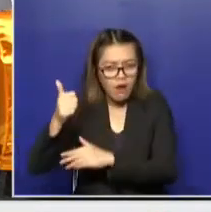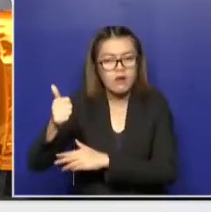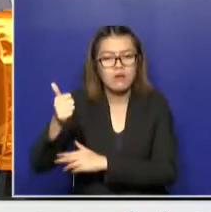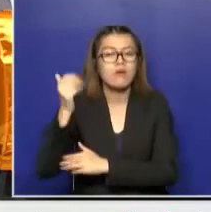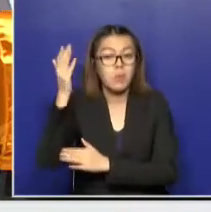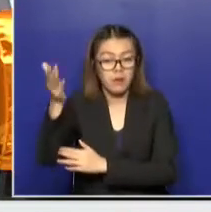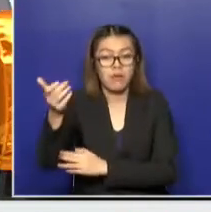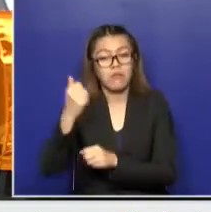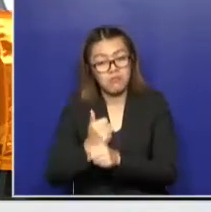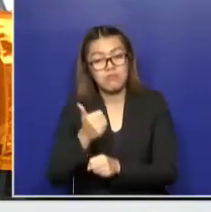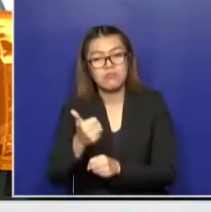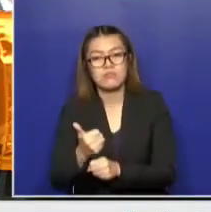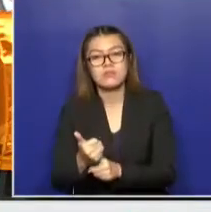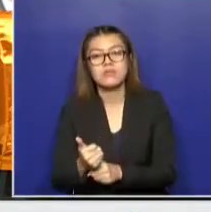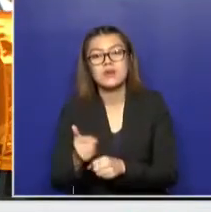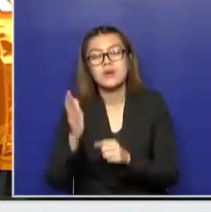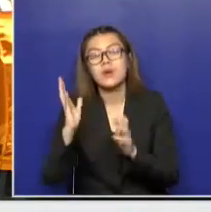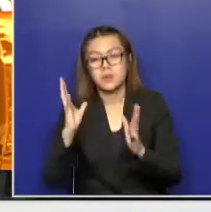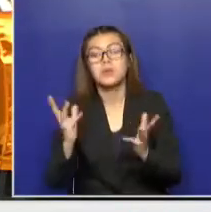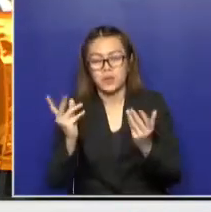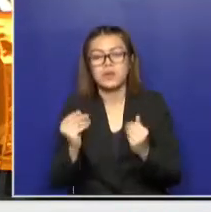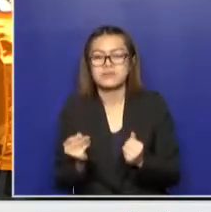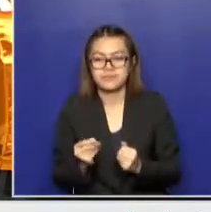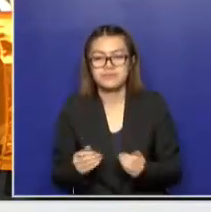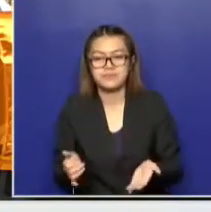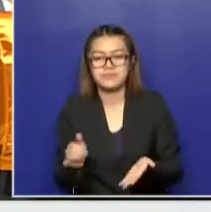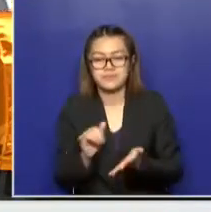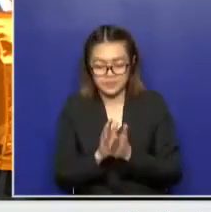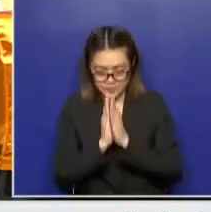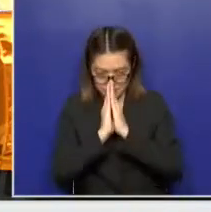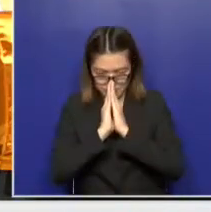นาคตข้างหน้าครับก็มีเรื่องเพิ่มเติมในรายงานเพียงเท่านี้ครับขอบคุณครับท่านประธานครับ